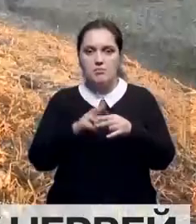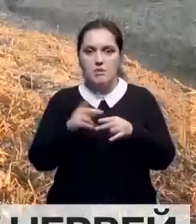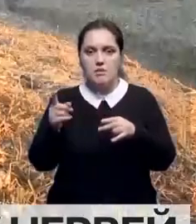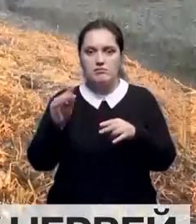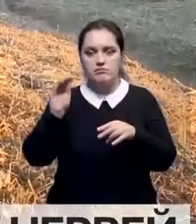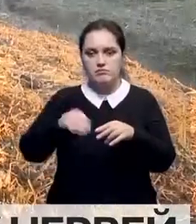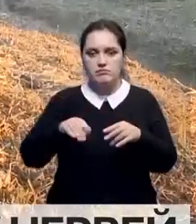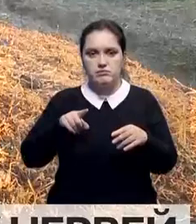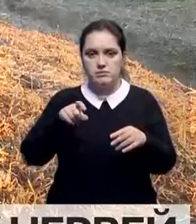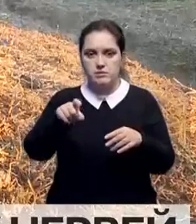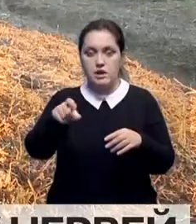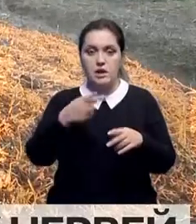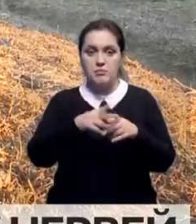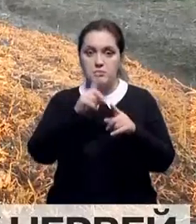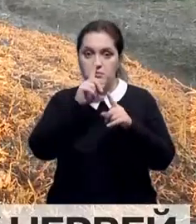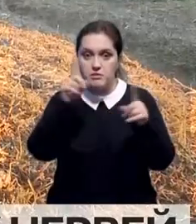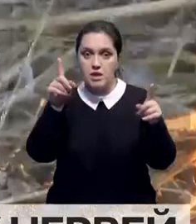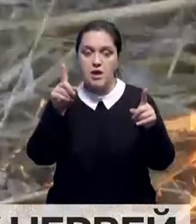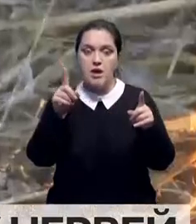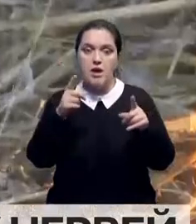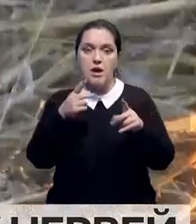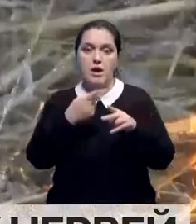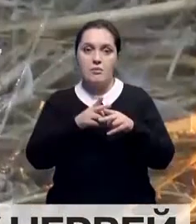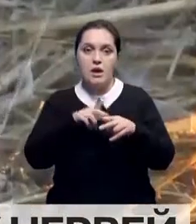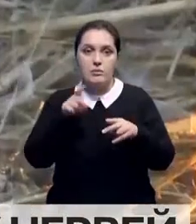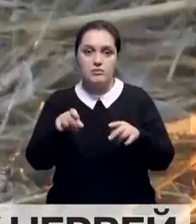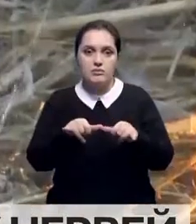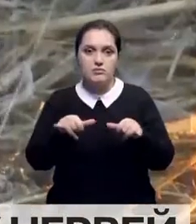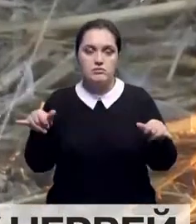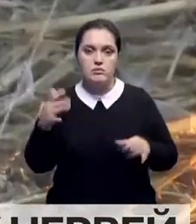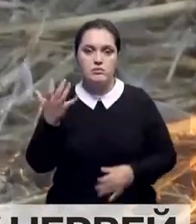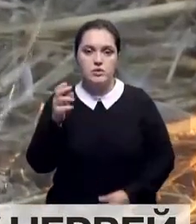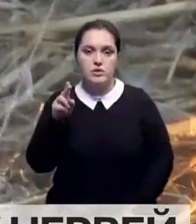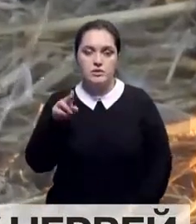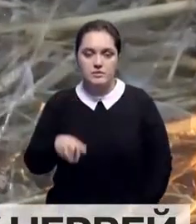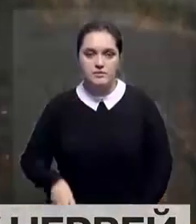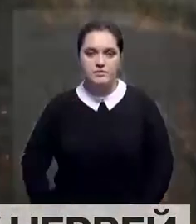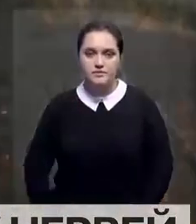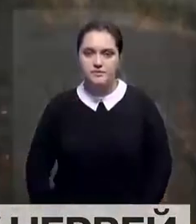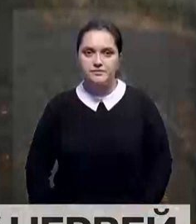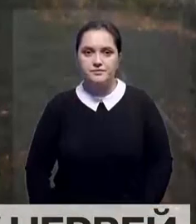вермиферму. Вскоре площадка с необычными домашними питомцами разрослась до 500 квадратных метров.